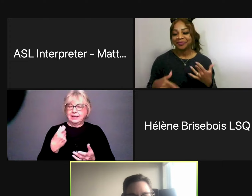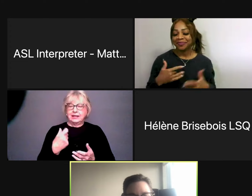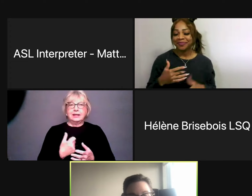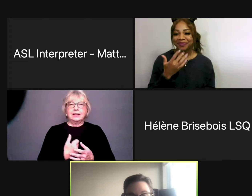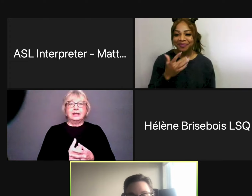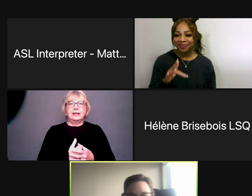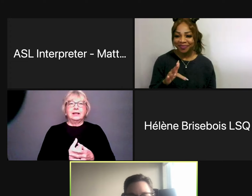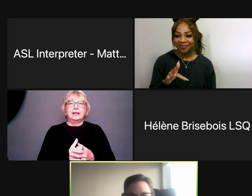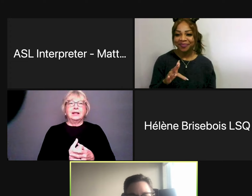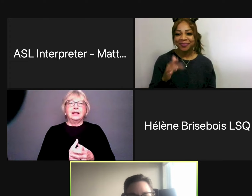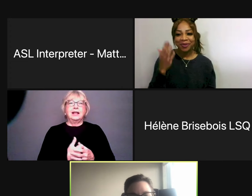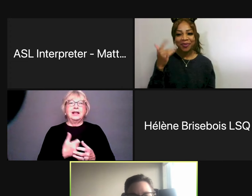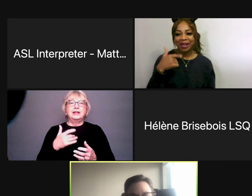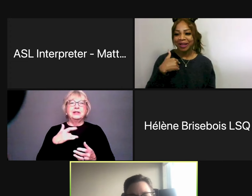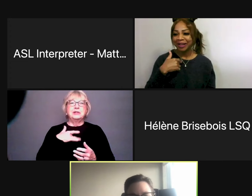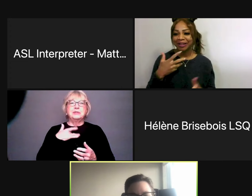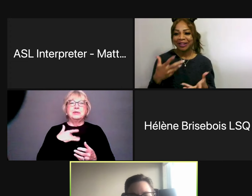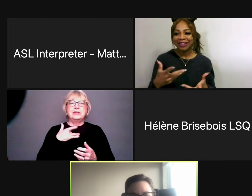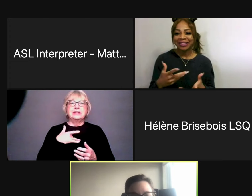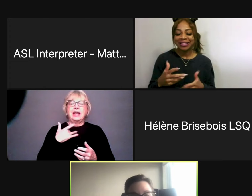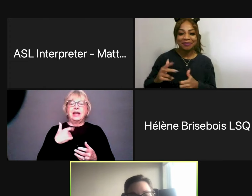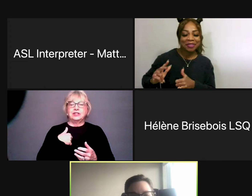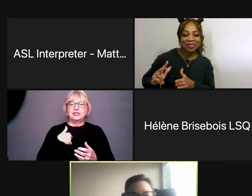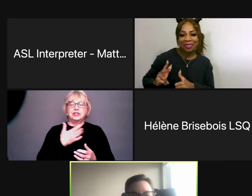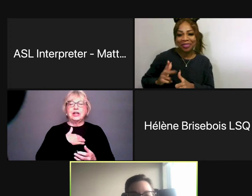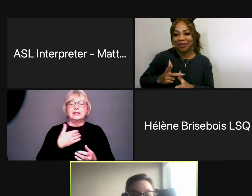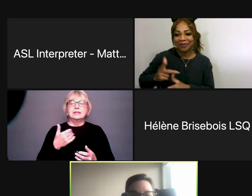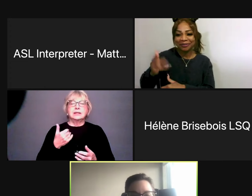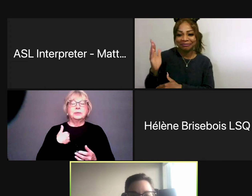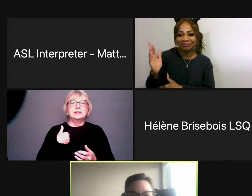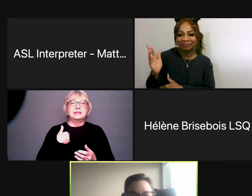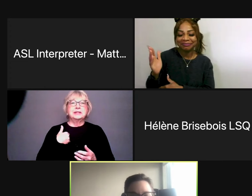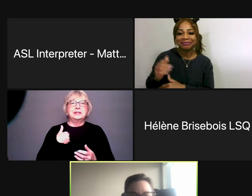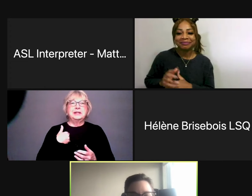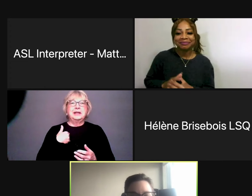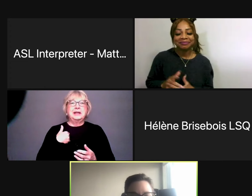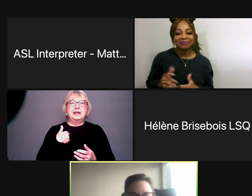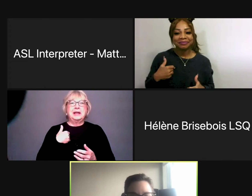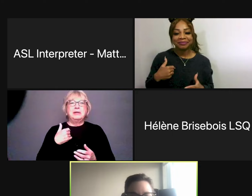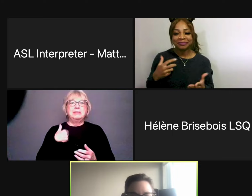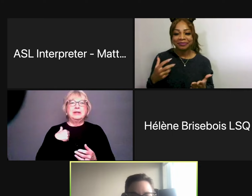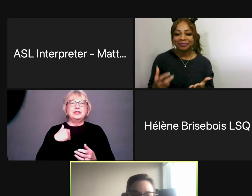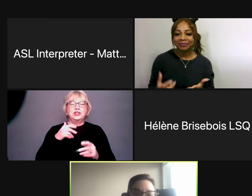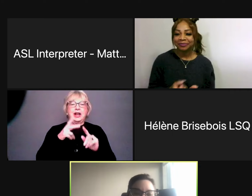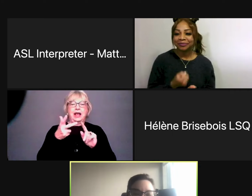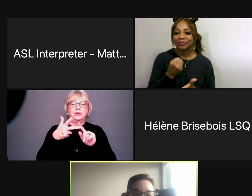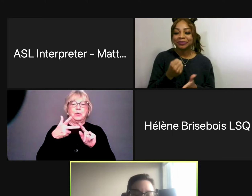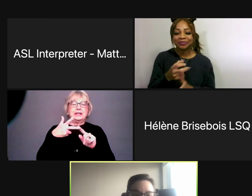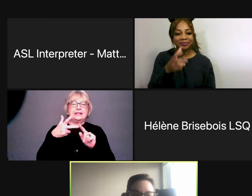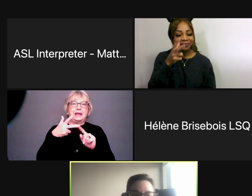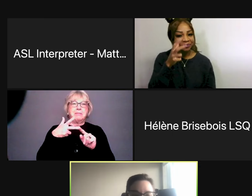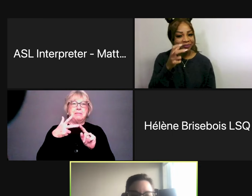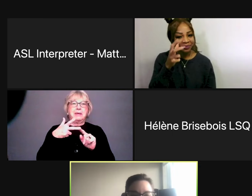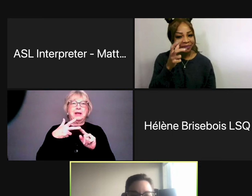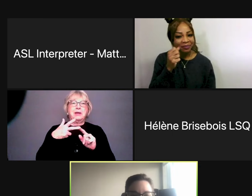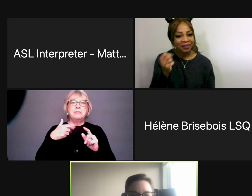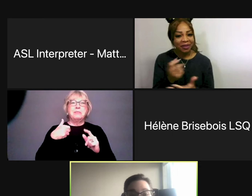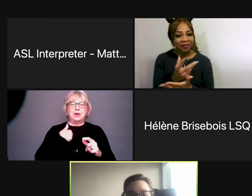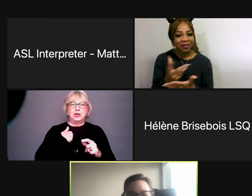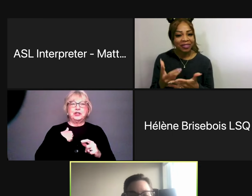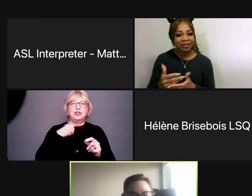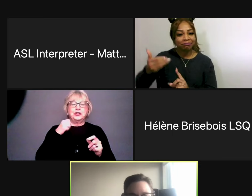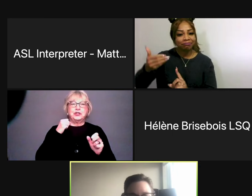Je me sens privilégiée puisque je passe la troisième et j'ai eu la chance d'écouter